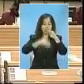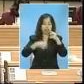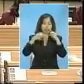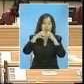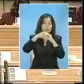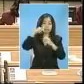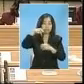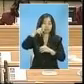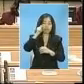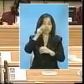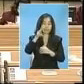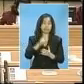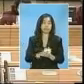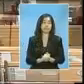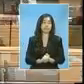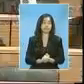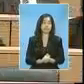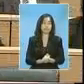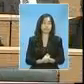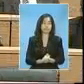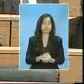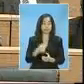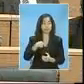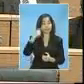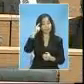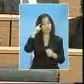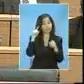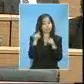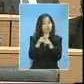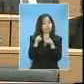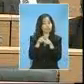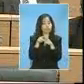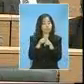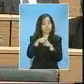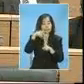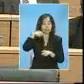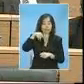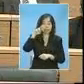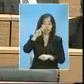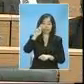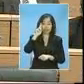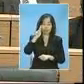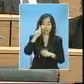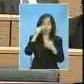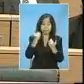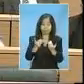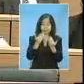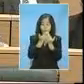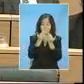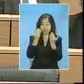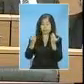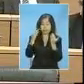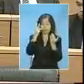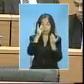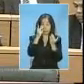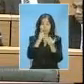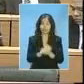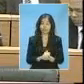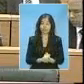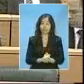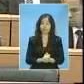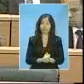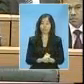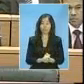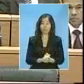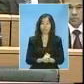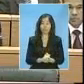เพื่อไทยครับประธานครับผมเห็นด้วยกับพระราชกำหนดทั้ง 2ฉบับเป็นอย่างยิ่ง